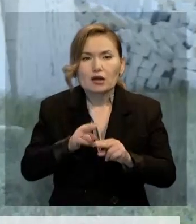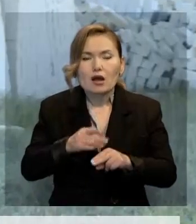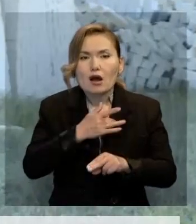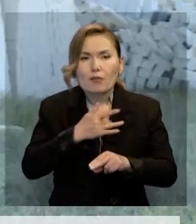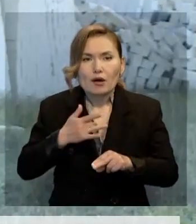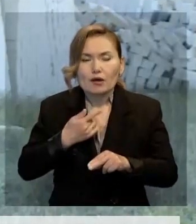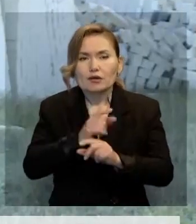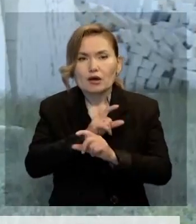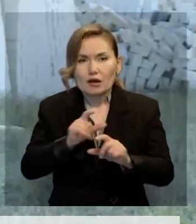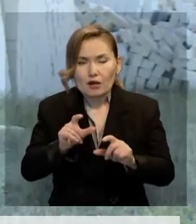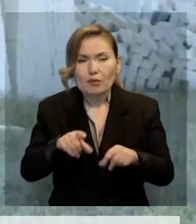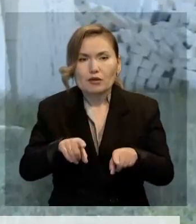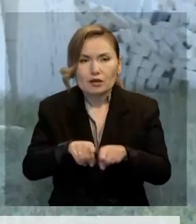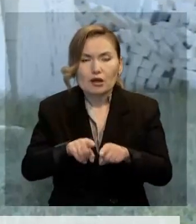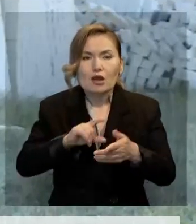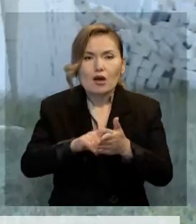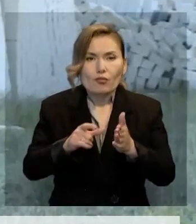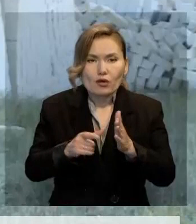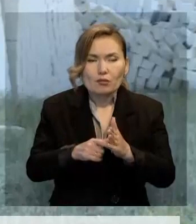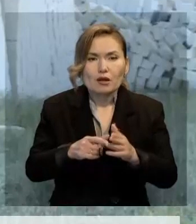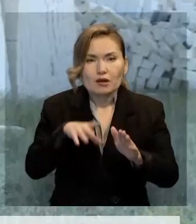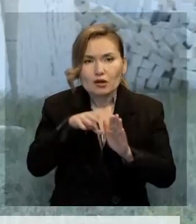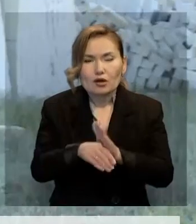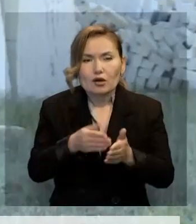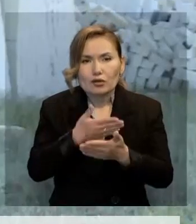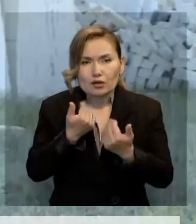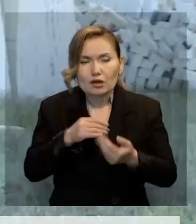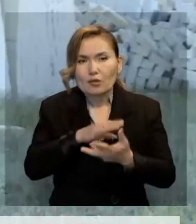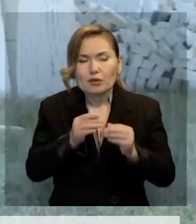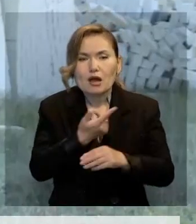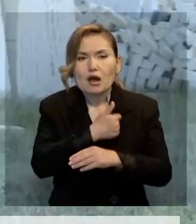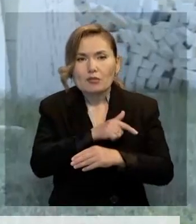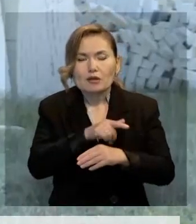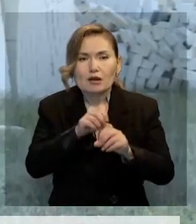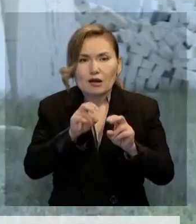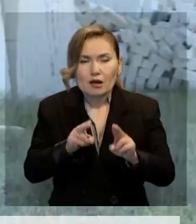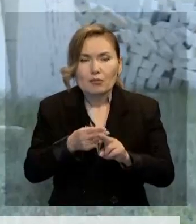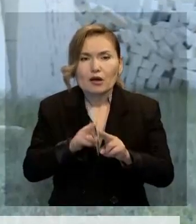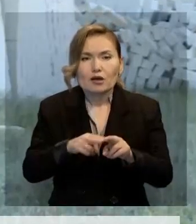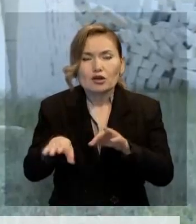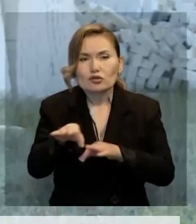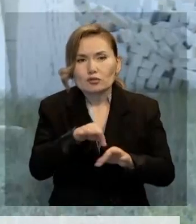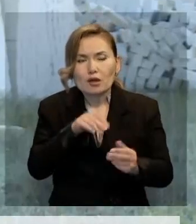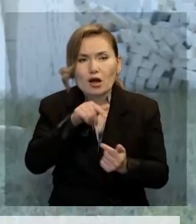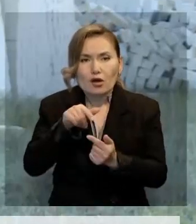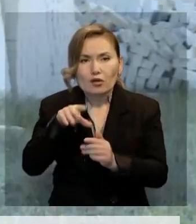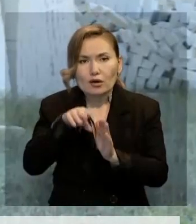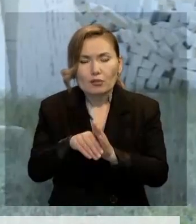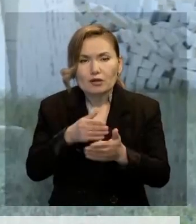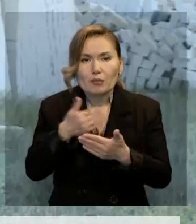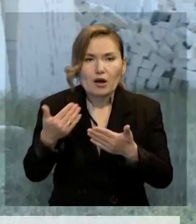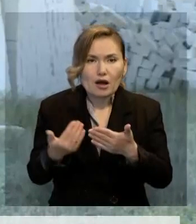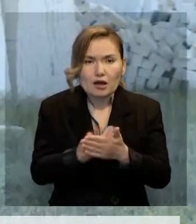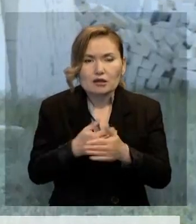арналған бокс бөлмелері ескерілмеген. Тіпті бірқатар медициналық құрылғылар да бастапқы жоспарға енбеген. Сондықтан жоба